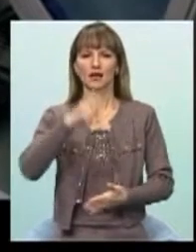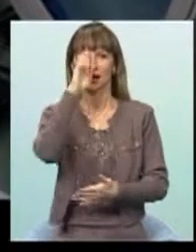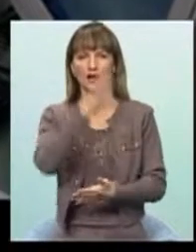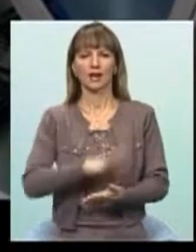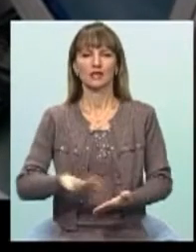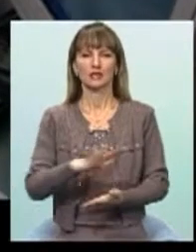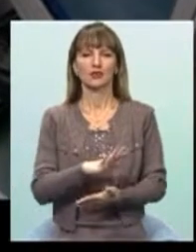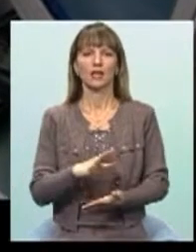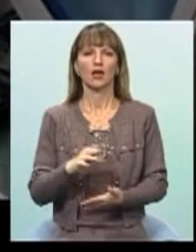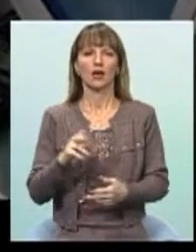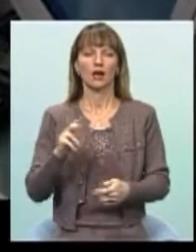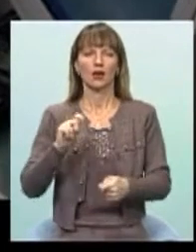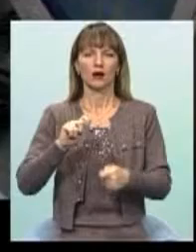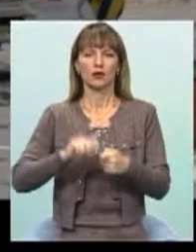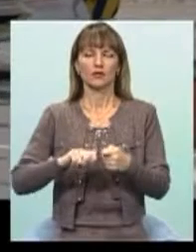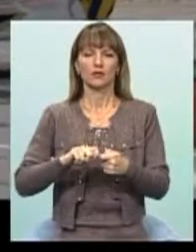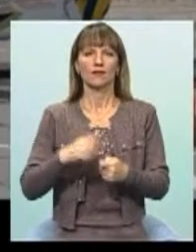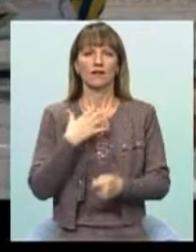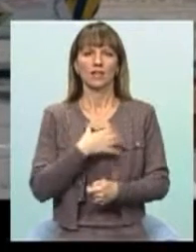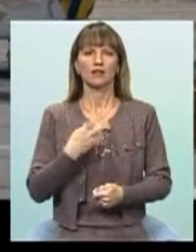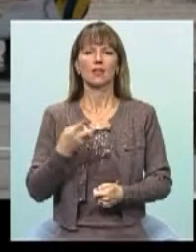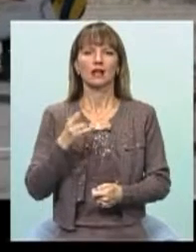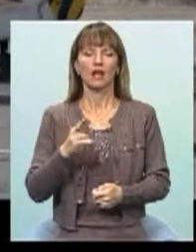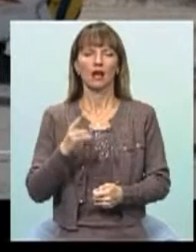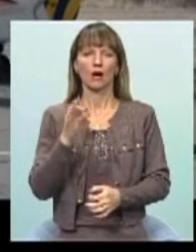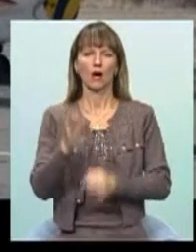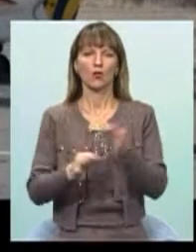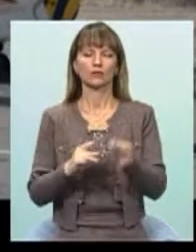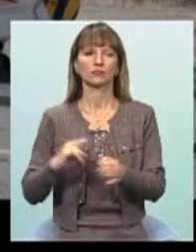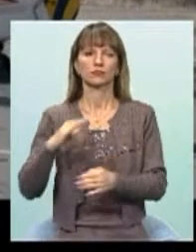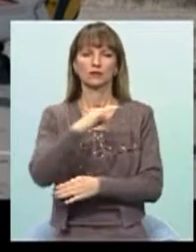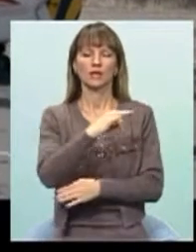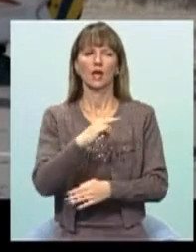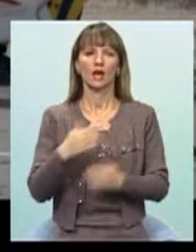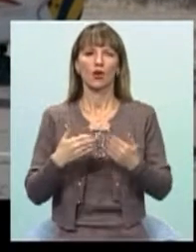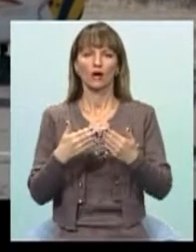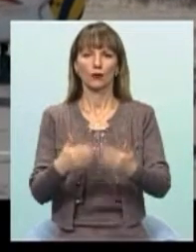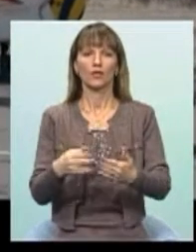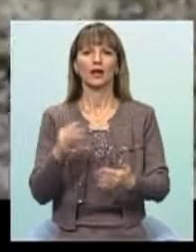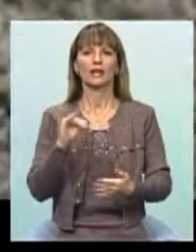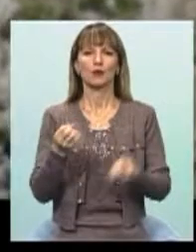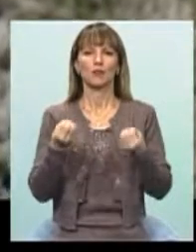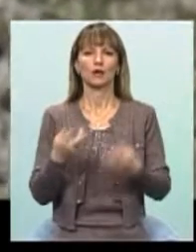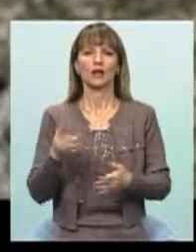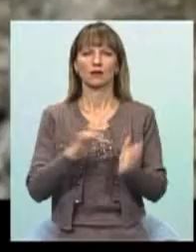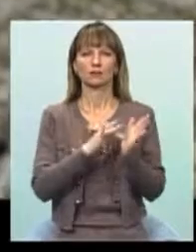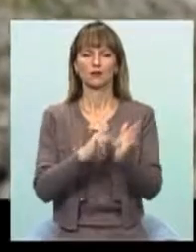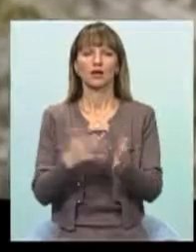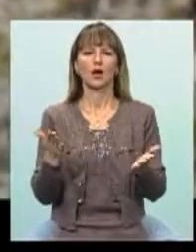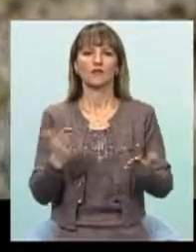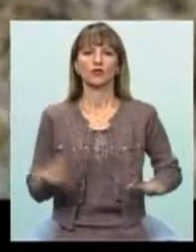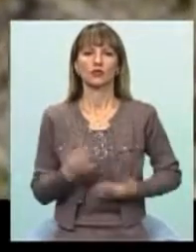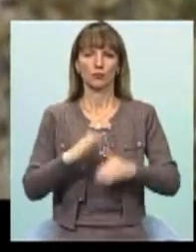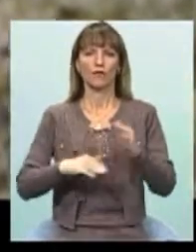прогнози погоди, які створюють метеорологи, важливі для польотів літаків, плавання кораблів і просто для мандрівників. Як же ці